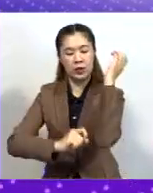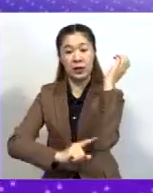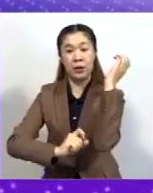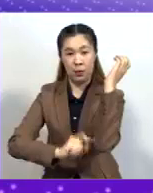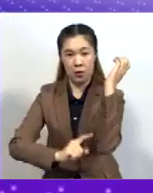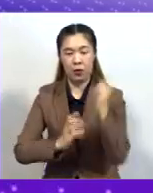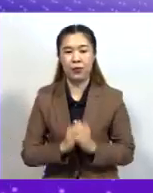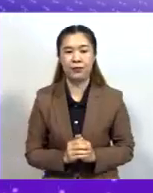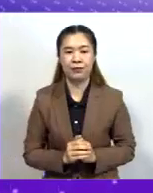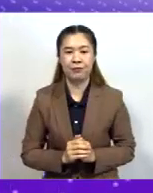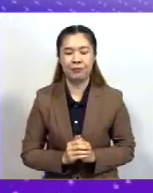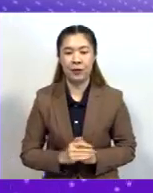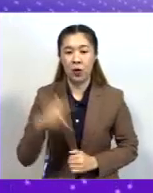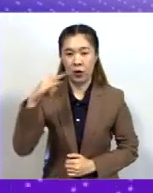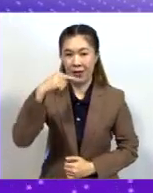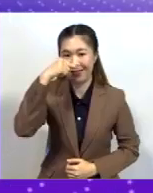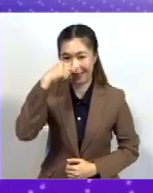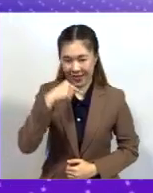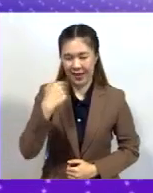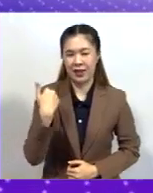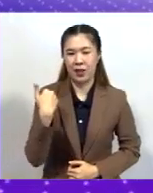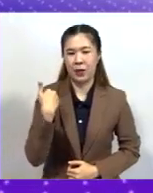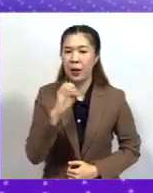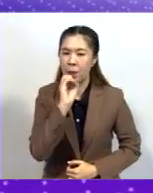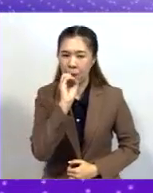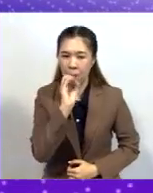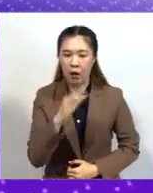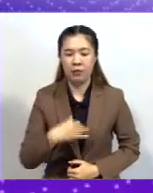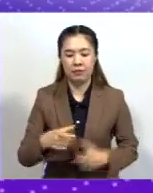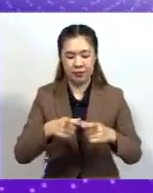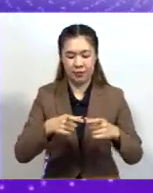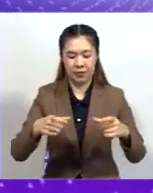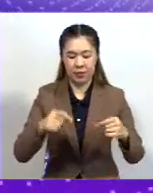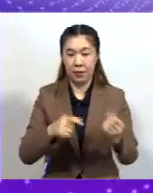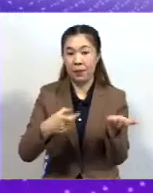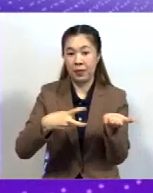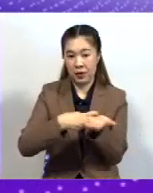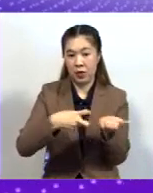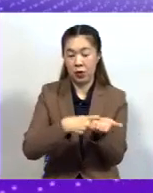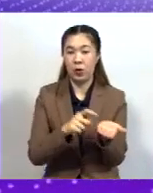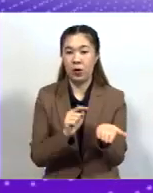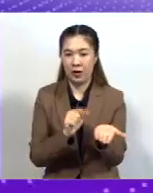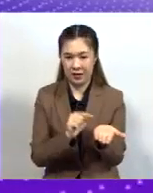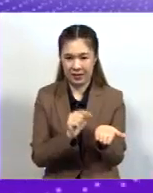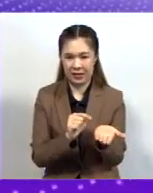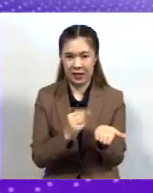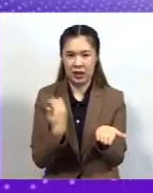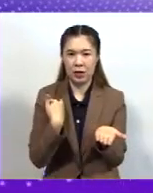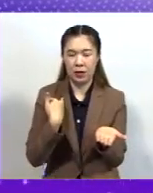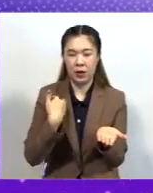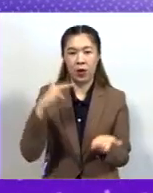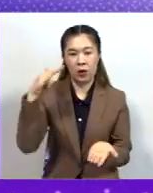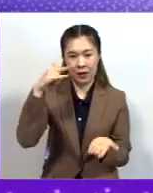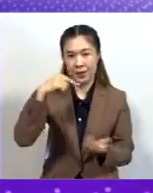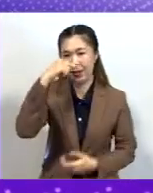ยค่ะทางการบินไทยเขาแจ้งมาเลยนะคะว่าบัตรโดยสารการบินไทยที่เดินทางด้วยการบินไทยแล้วก็เที่ยวบินร่วมของ